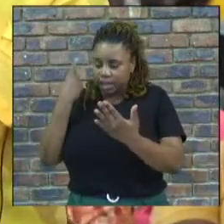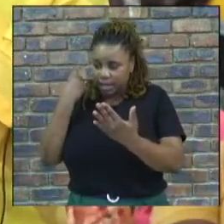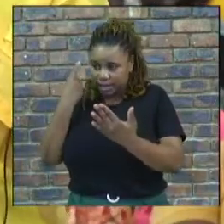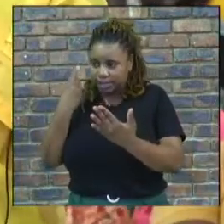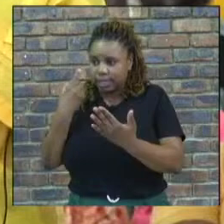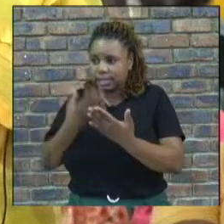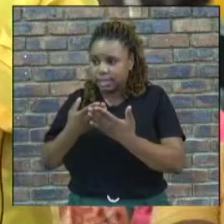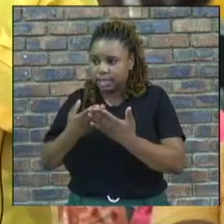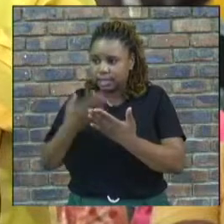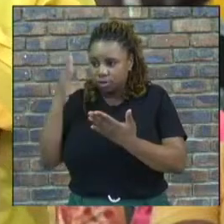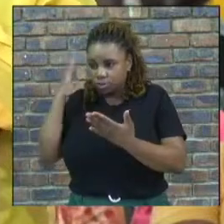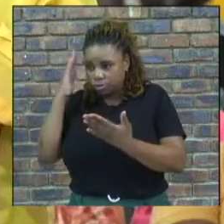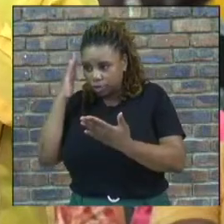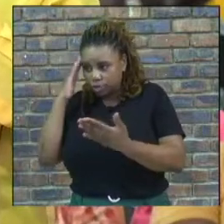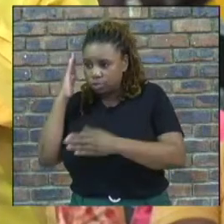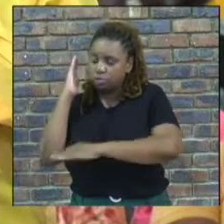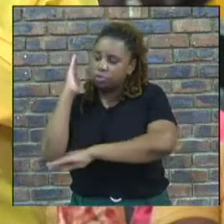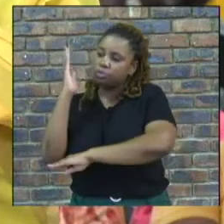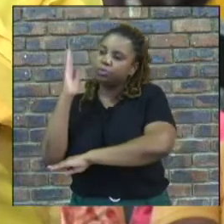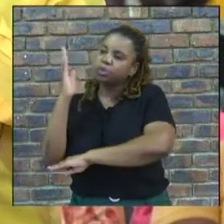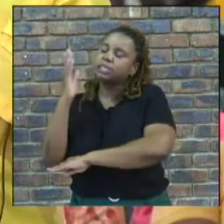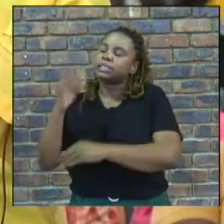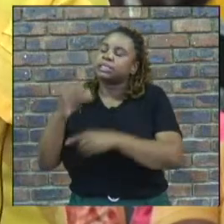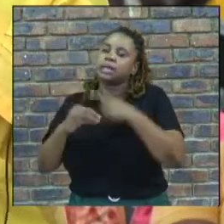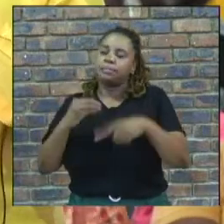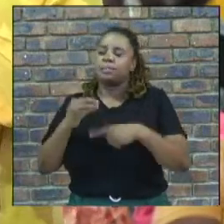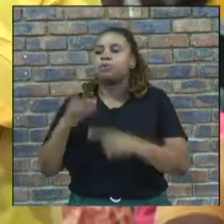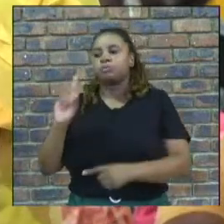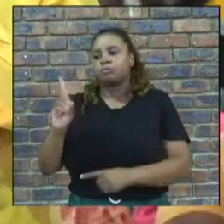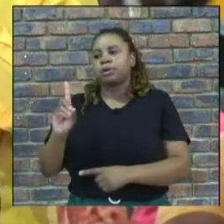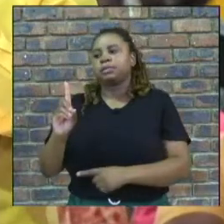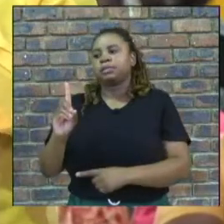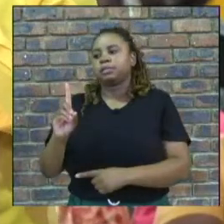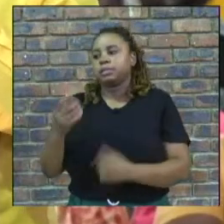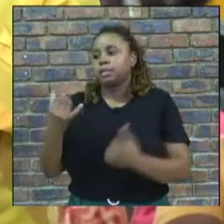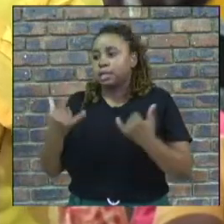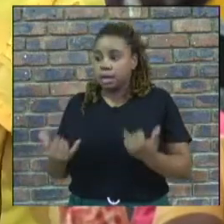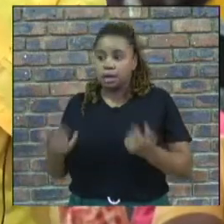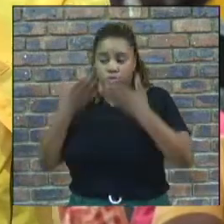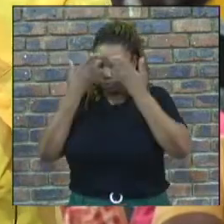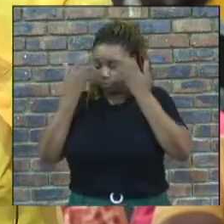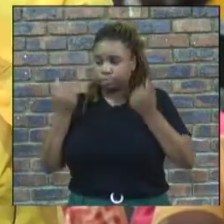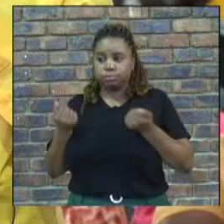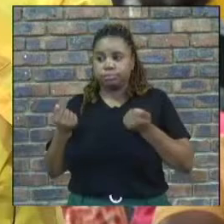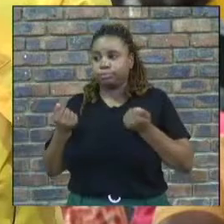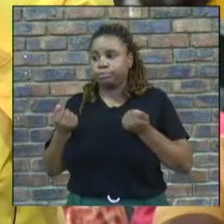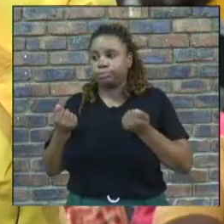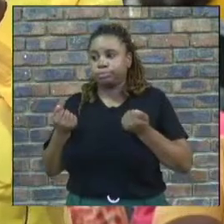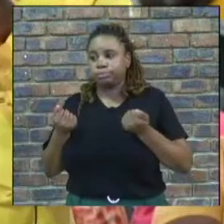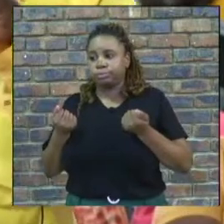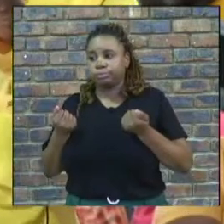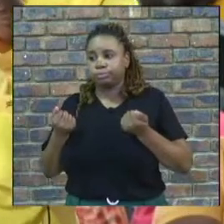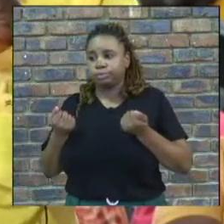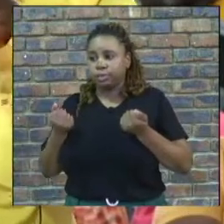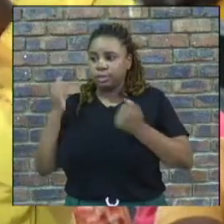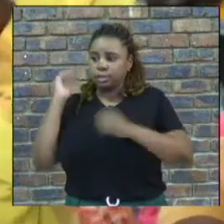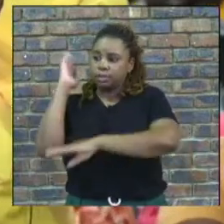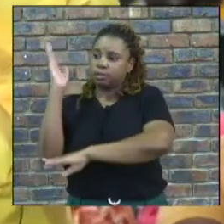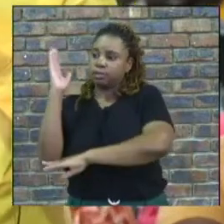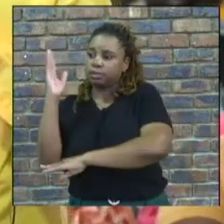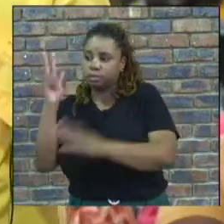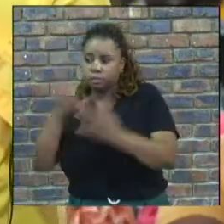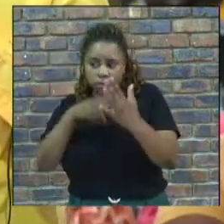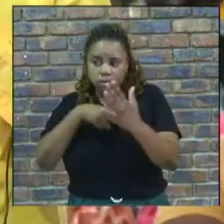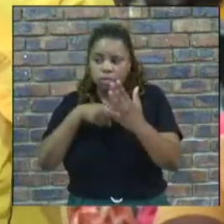Kodwa wena ungovernment siyakucela ukuthi ni channel yakho maniza kithi nathi sibantwana benu sipheni